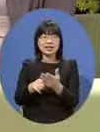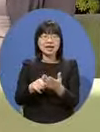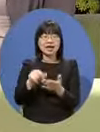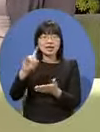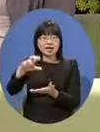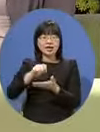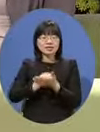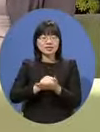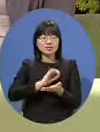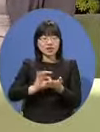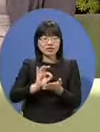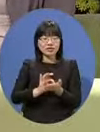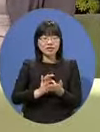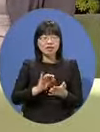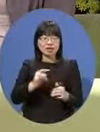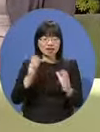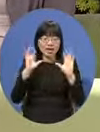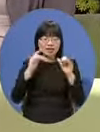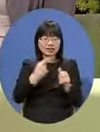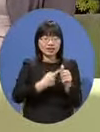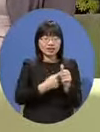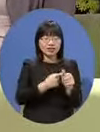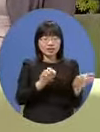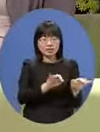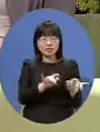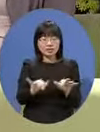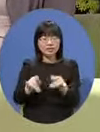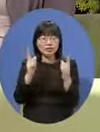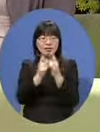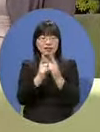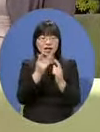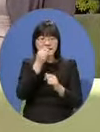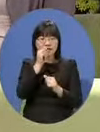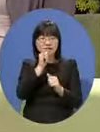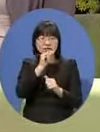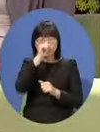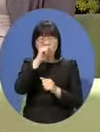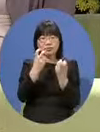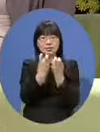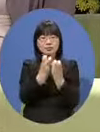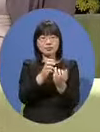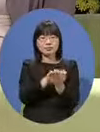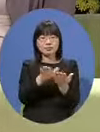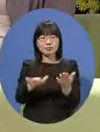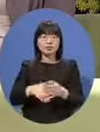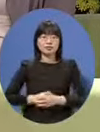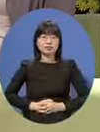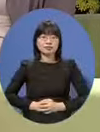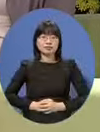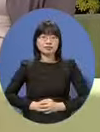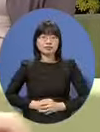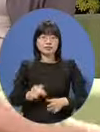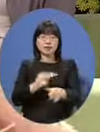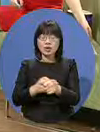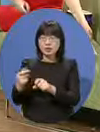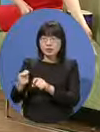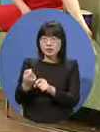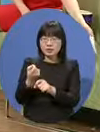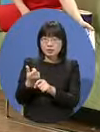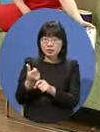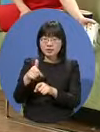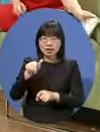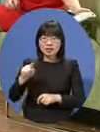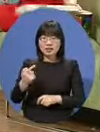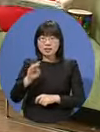거를 이용해서 아이가 자연스럽게 피아노를 접하게 하는 것도 굉장히 좋은 방법이 되겠고요. 저 선생님 옆에 조그만 건반이